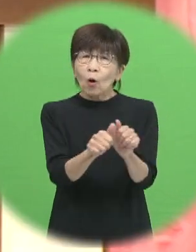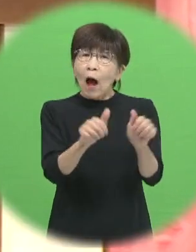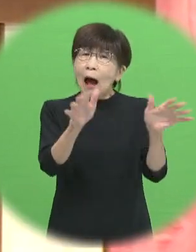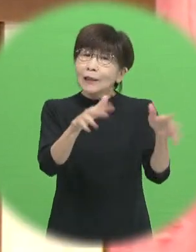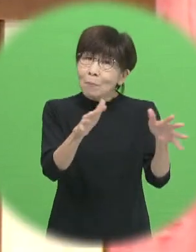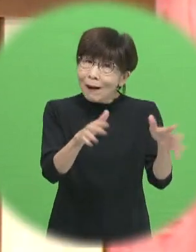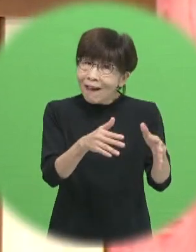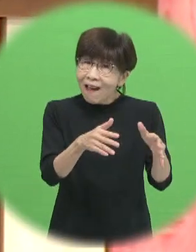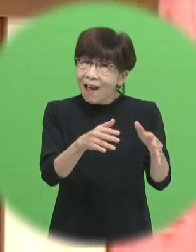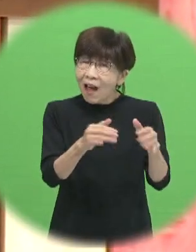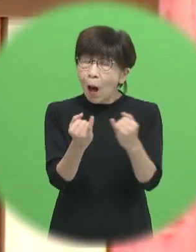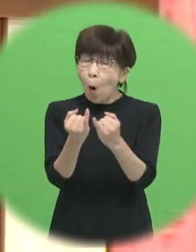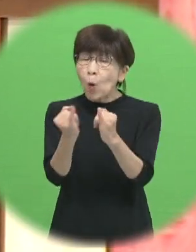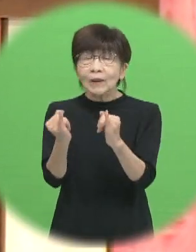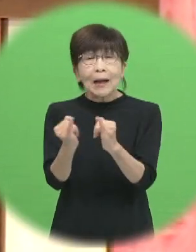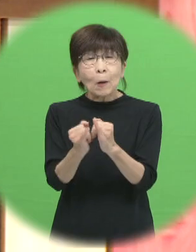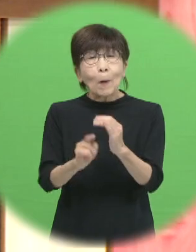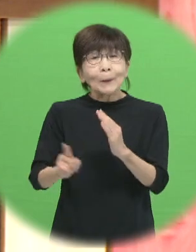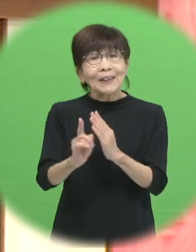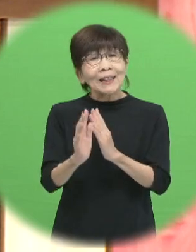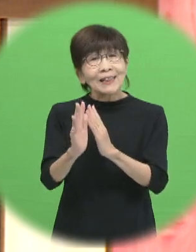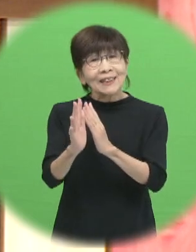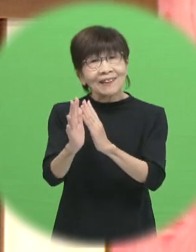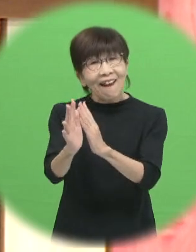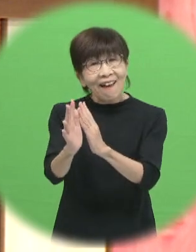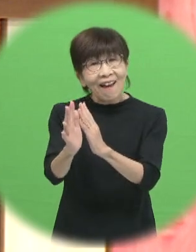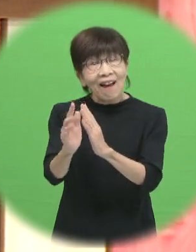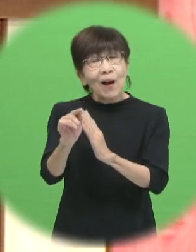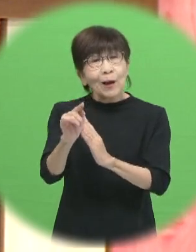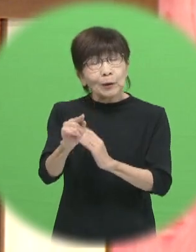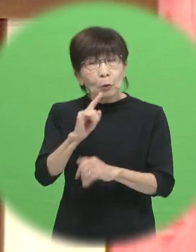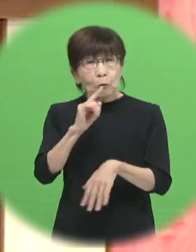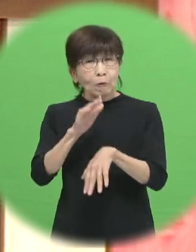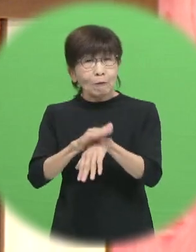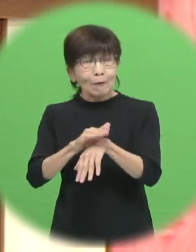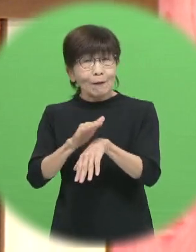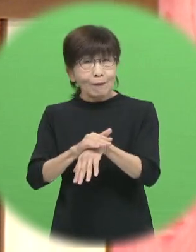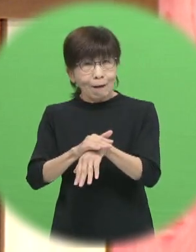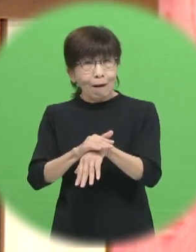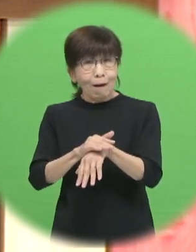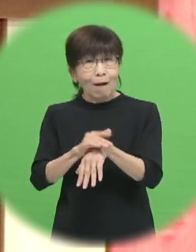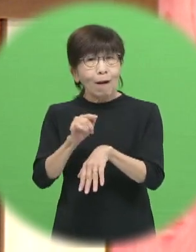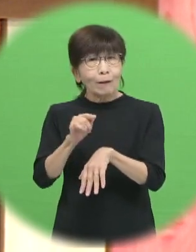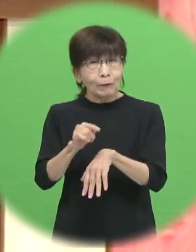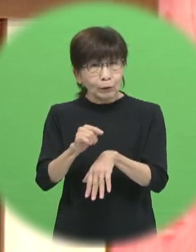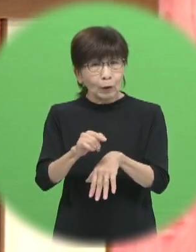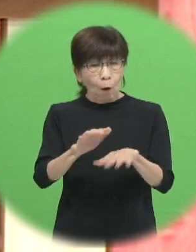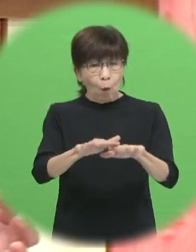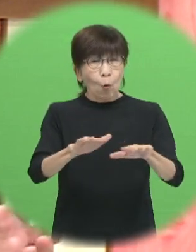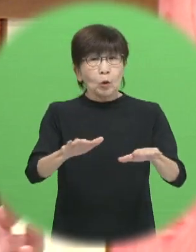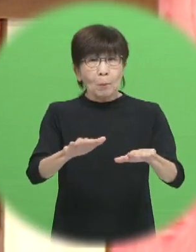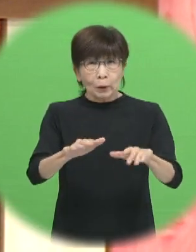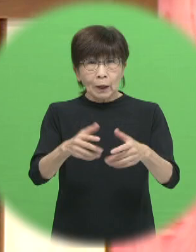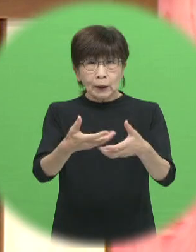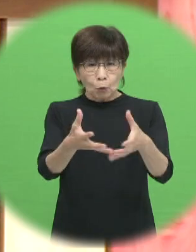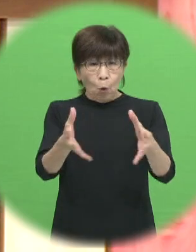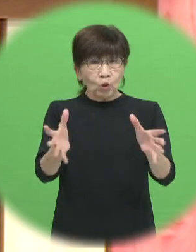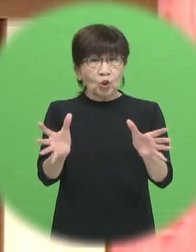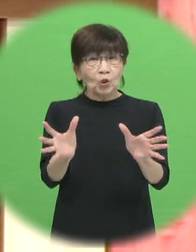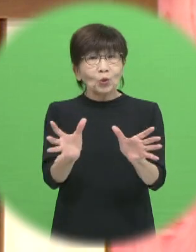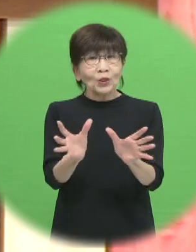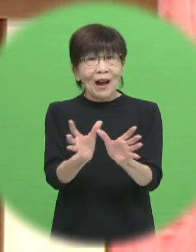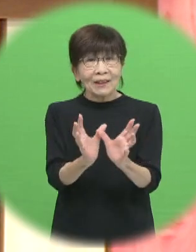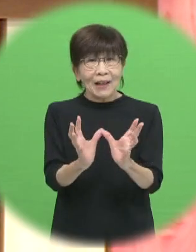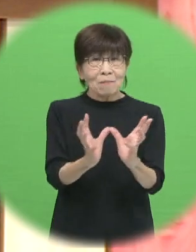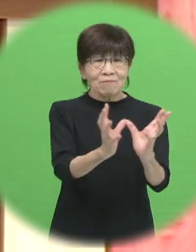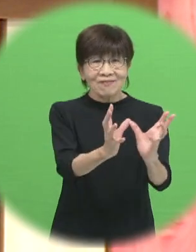か、女の子先行ってとかってね、そういう声かけっていうのは、あの子どもたちをこう集団で